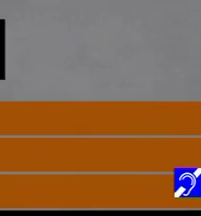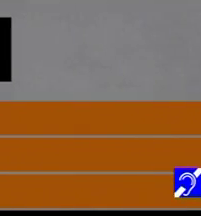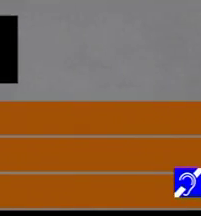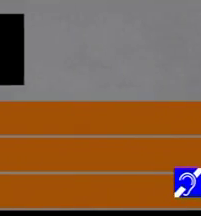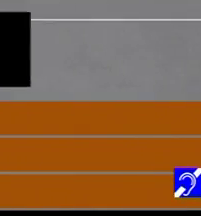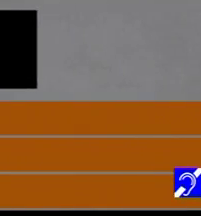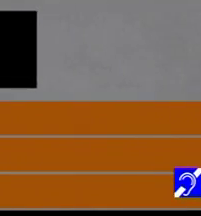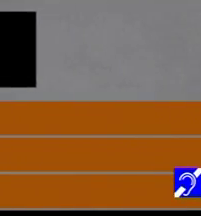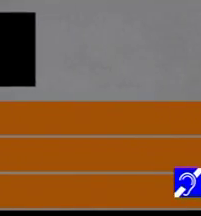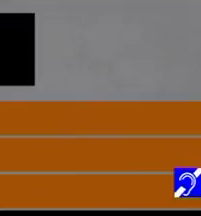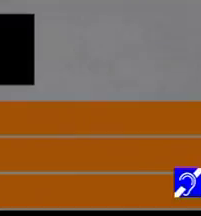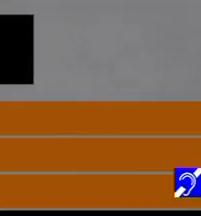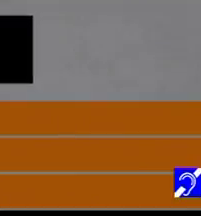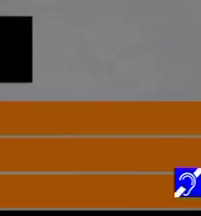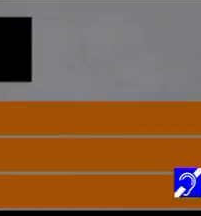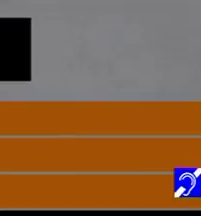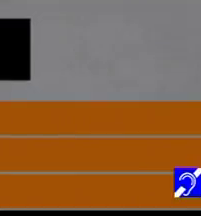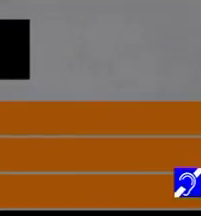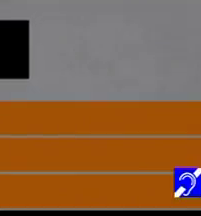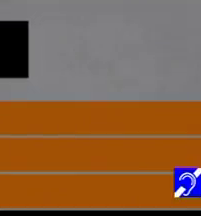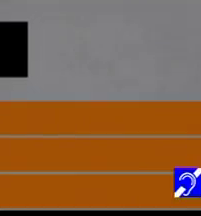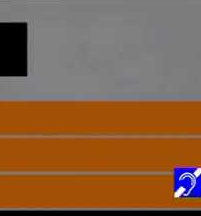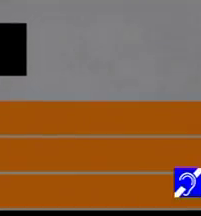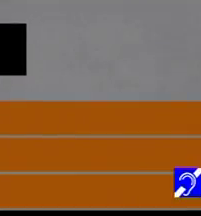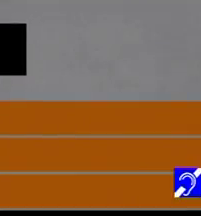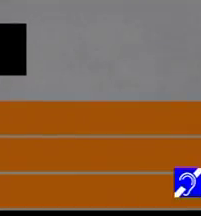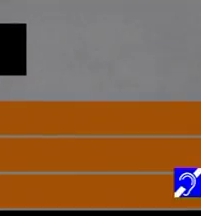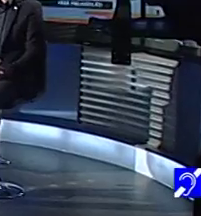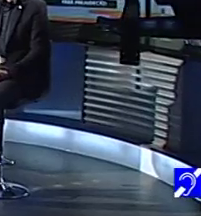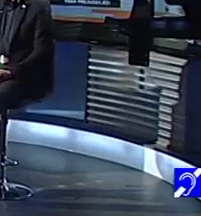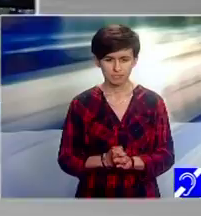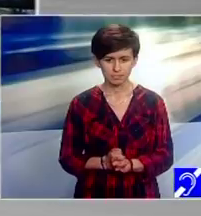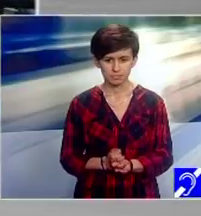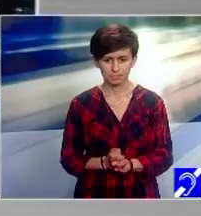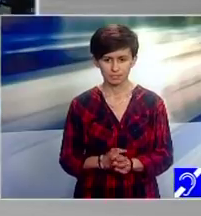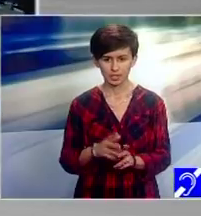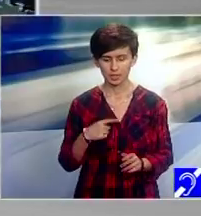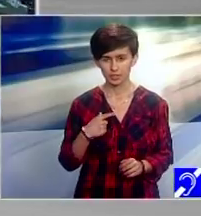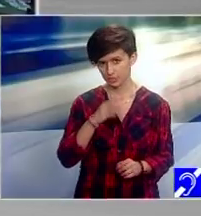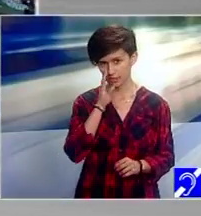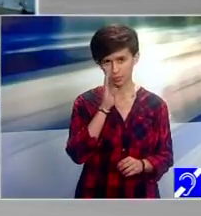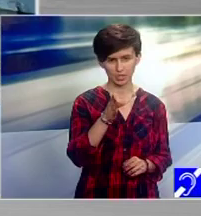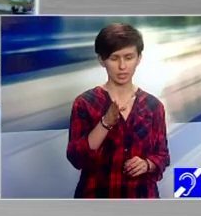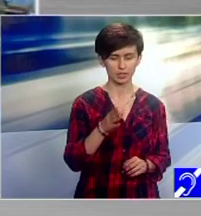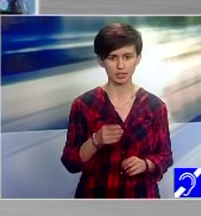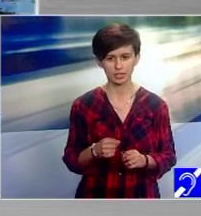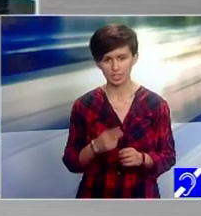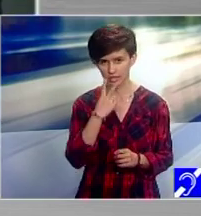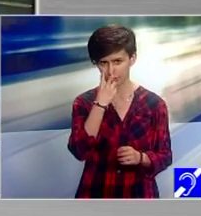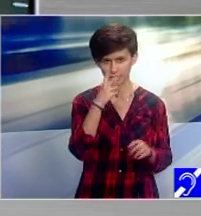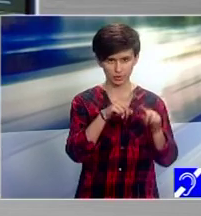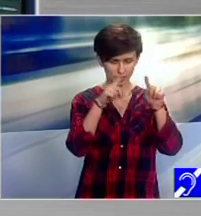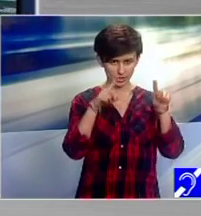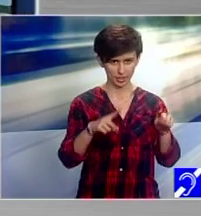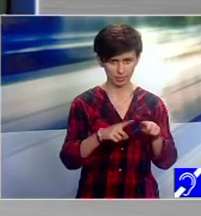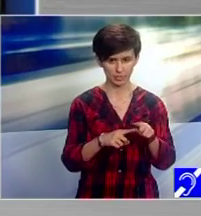Am revenit în direct, doamnelor, domnilor, ați urmărit imagini